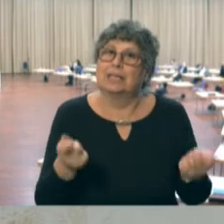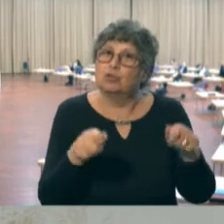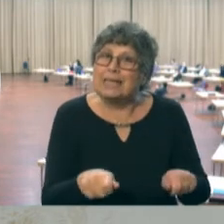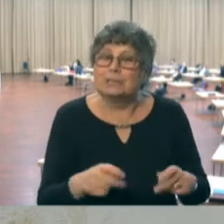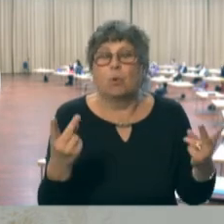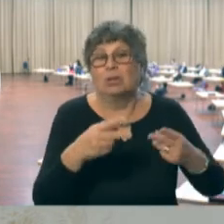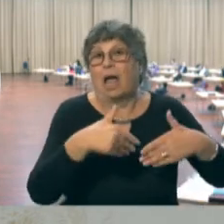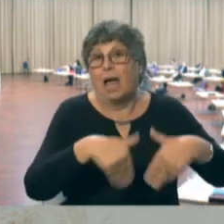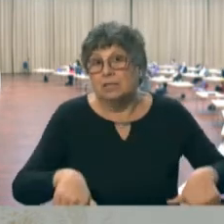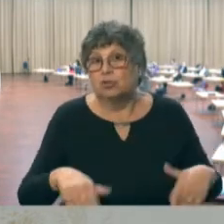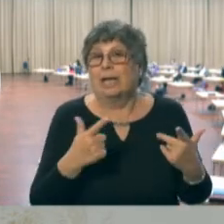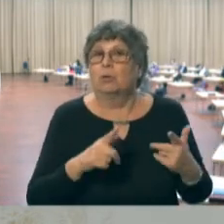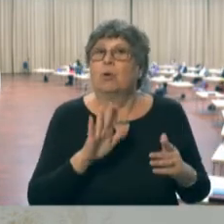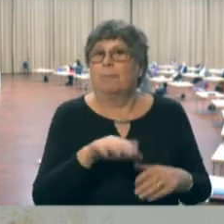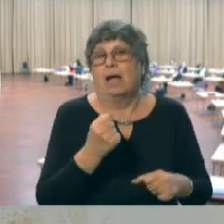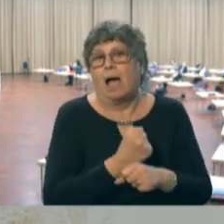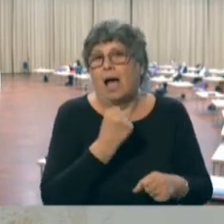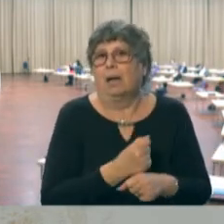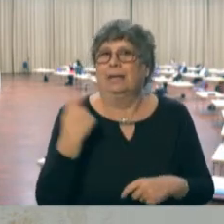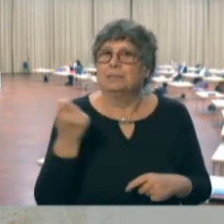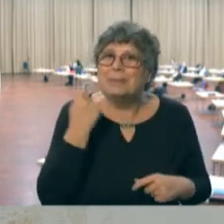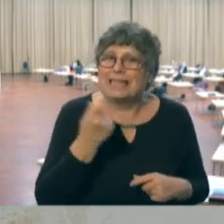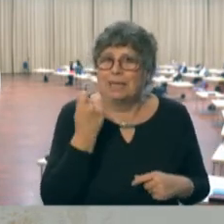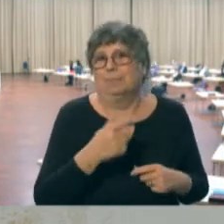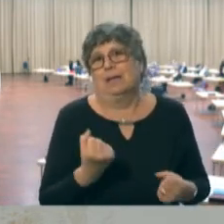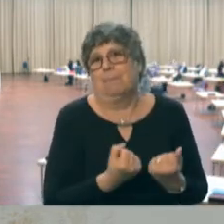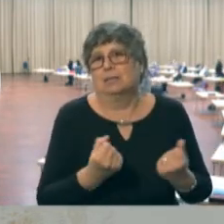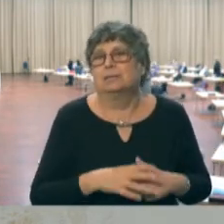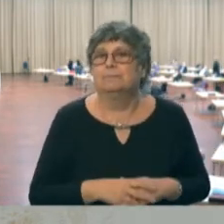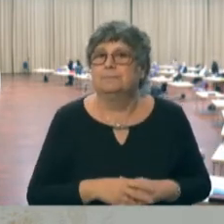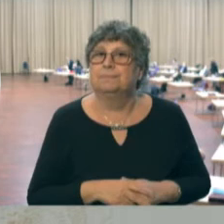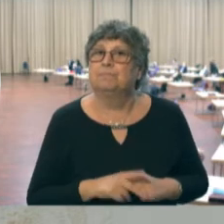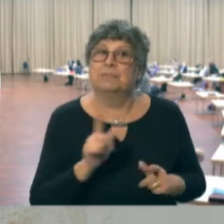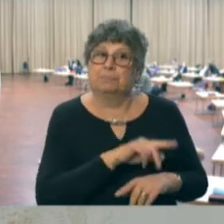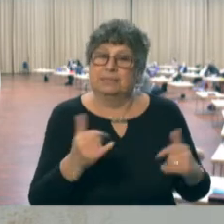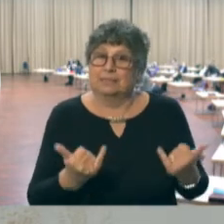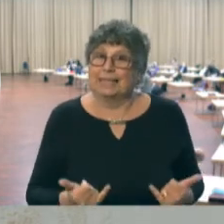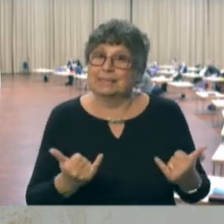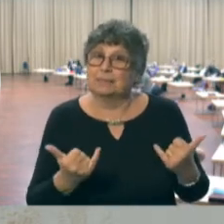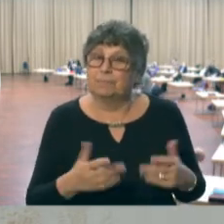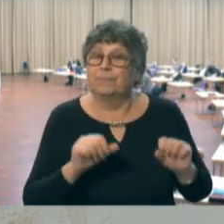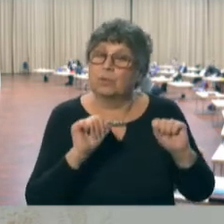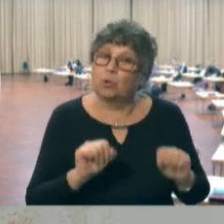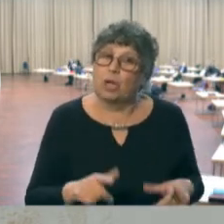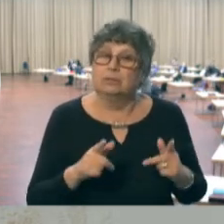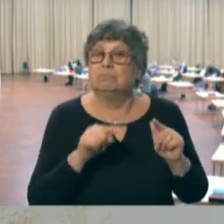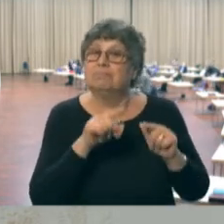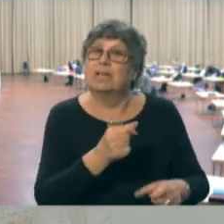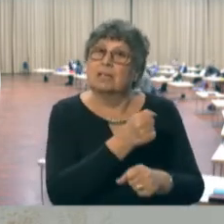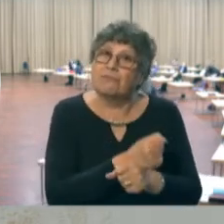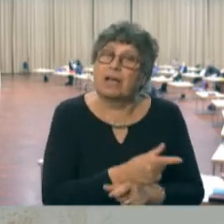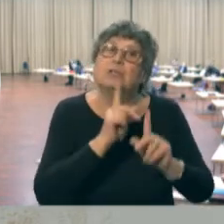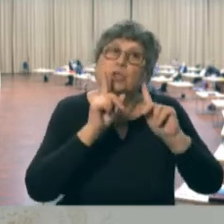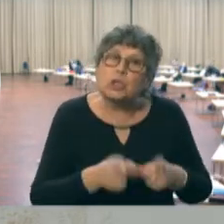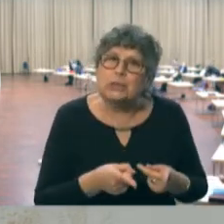erhebliche Einschränkungen bei den Arbeitsbetrieben vorgenommen werden. Bislang können den Gefangenen